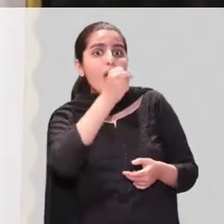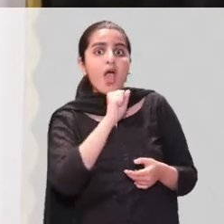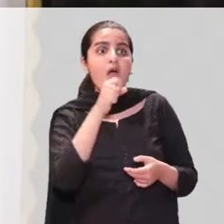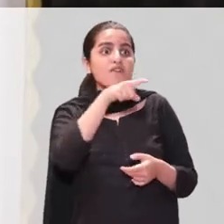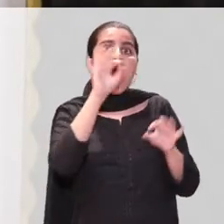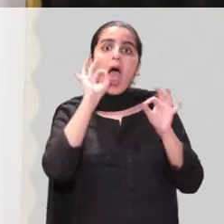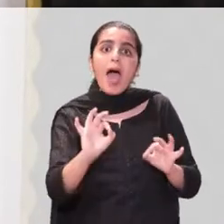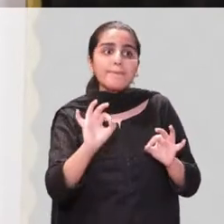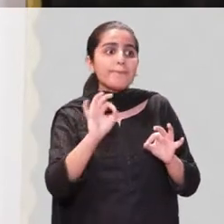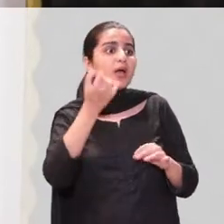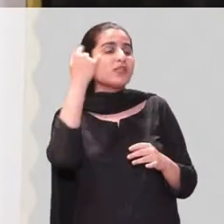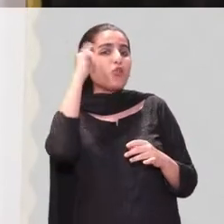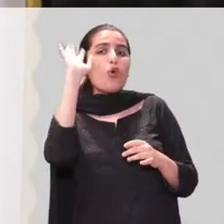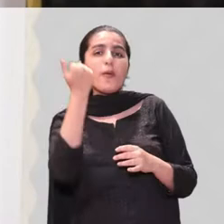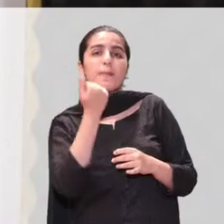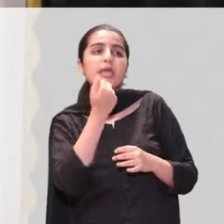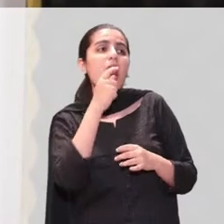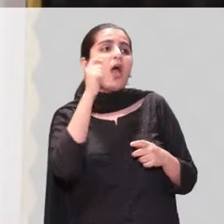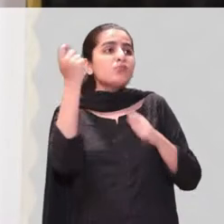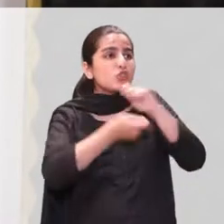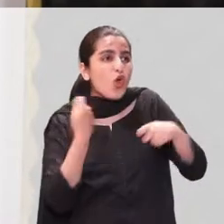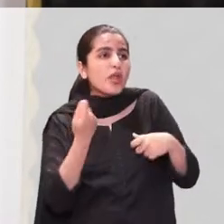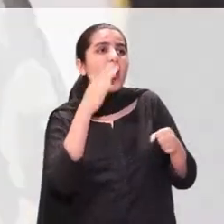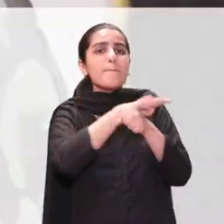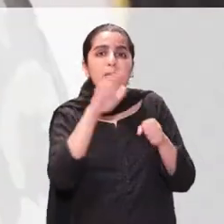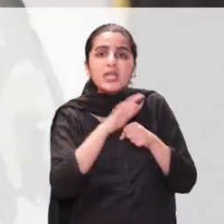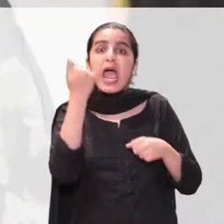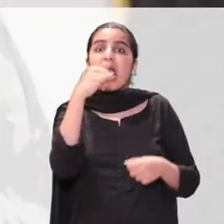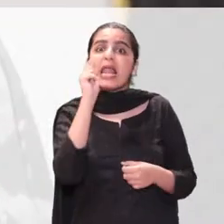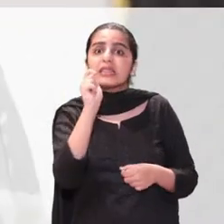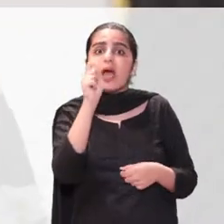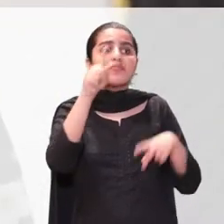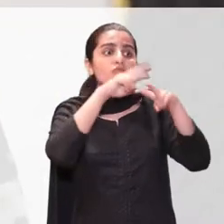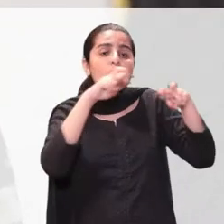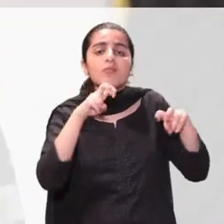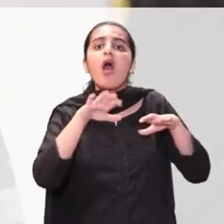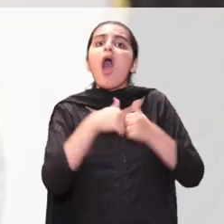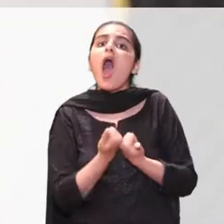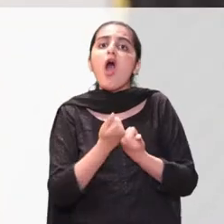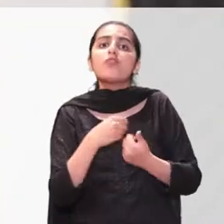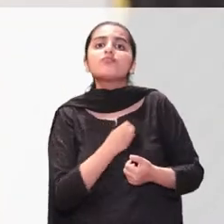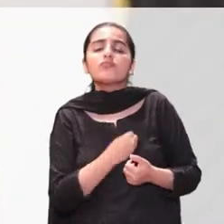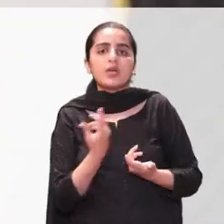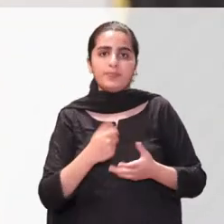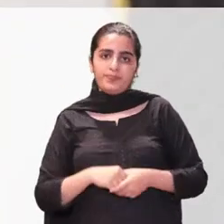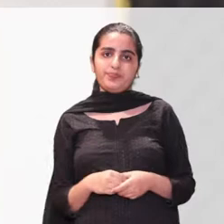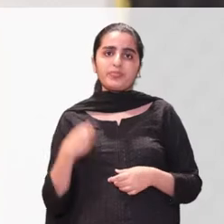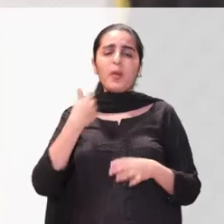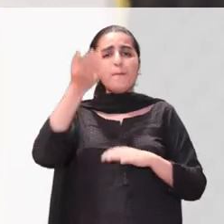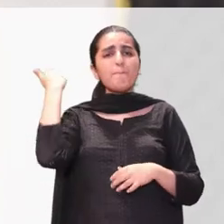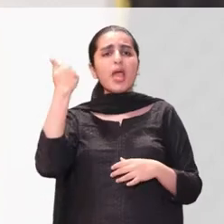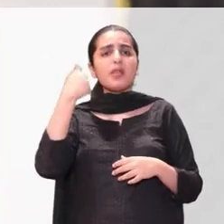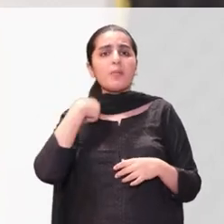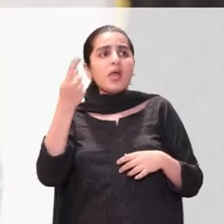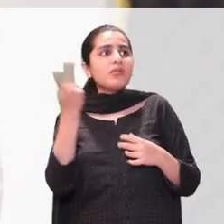क्राइम रिपोर्टर और आपका बचपन कैसा था यह जॉनी कैसी रहेगी आपके लिए सौंफ रे यह कहा जाता है और अब मुझे फील होता कि यह बिल्कुल एक